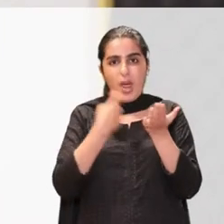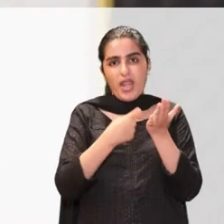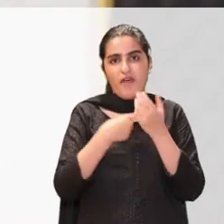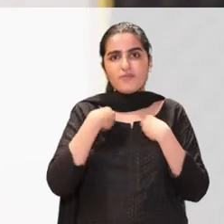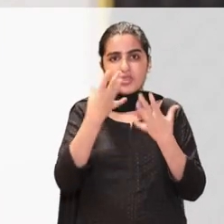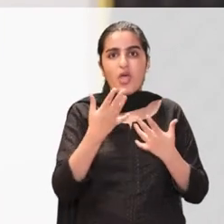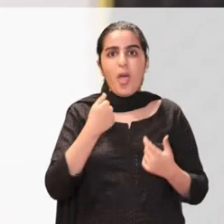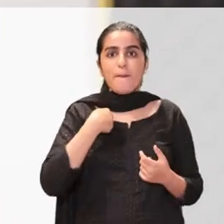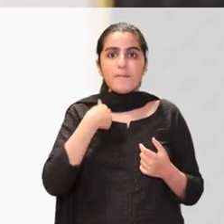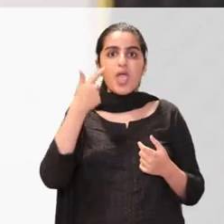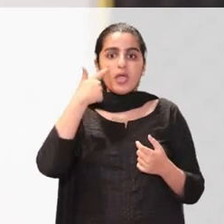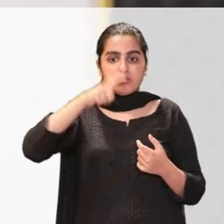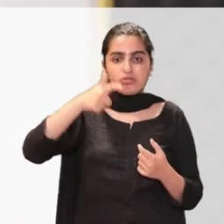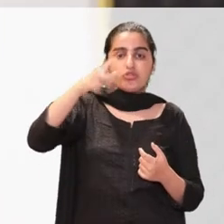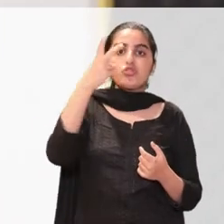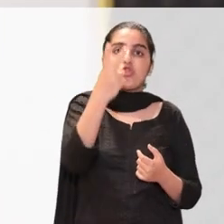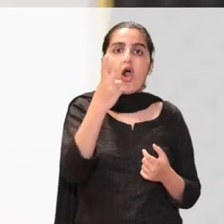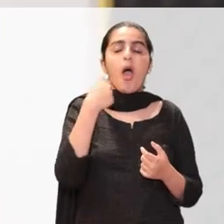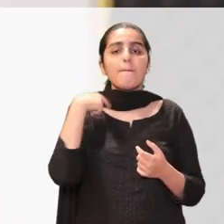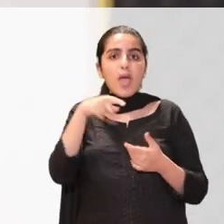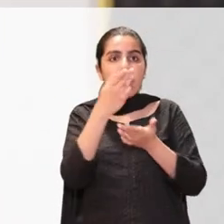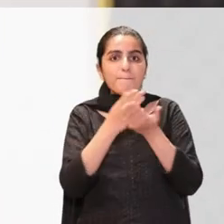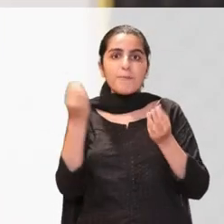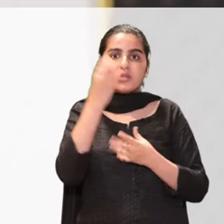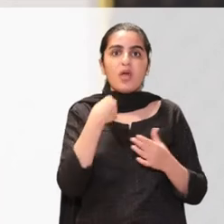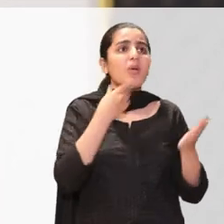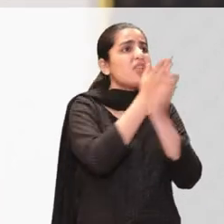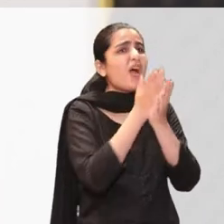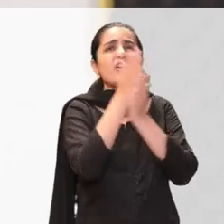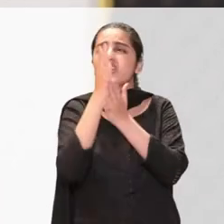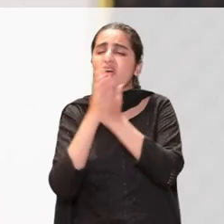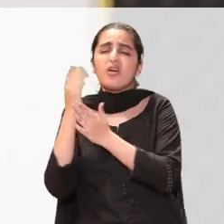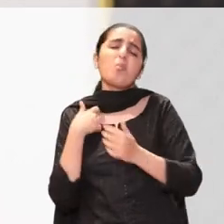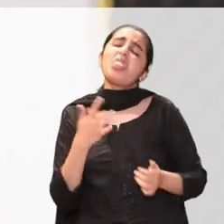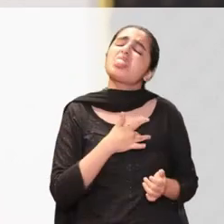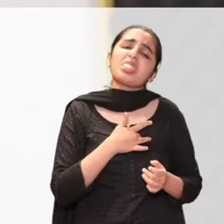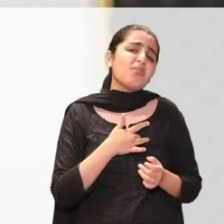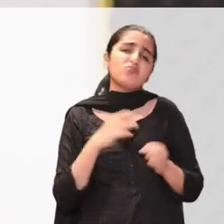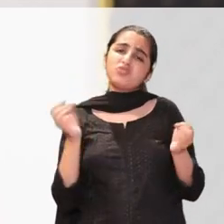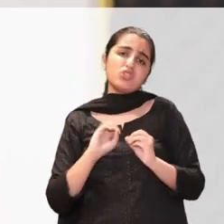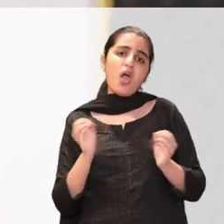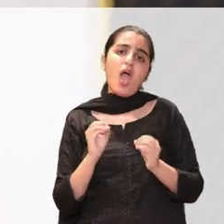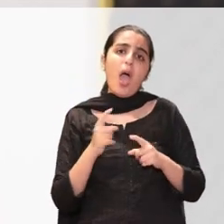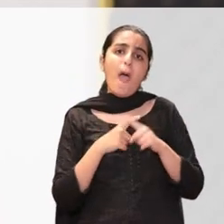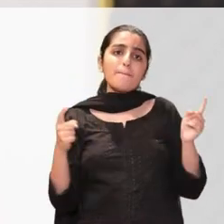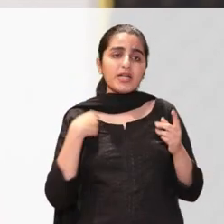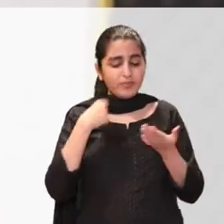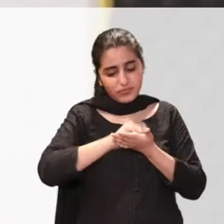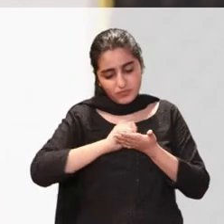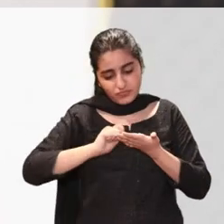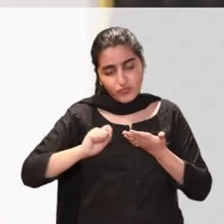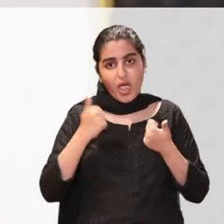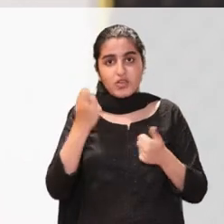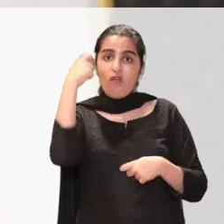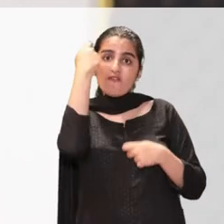नोट लिखा और मैंने वीडियो इतनी अच्छी बनाई फौरी मिनट को मंजूर नहीं किया तो एमएसडी मैन रिलाइज किया है 10 फाइंड